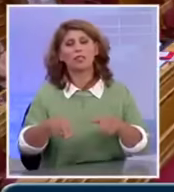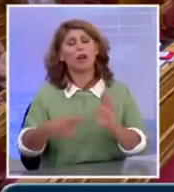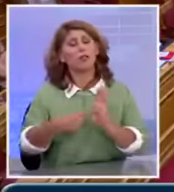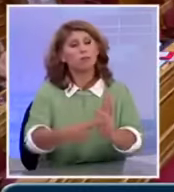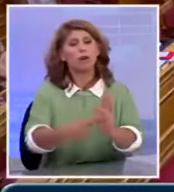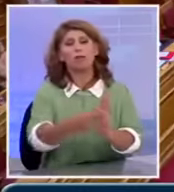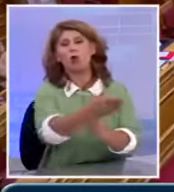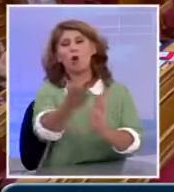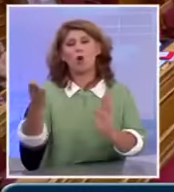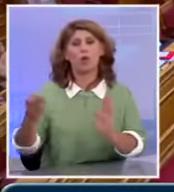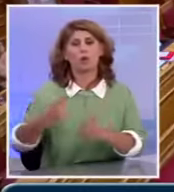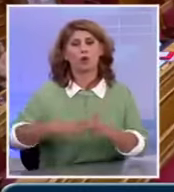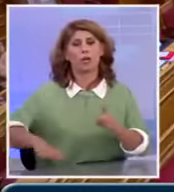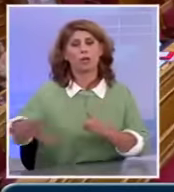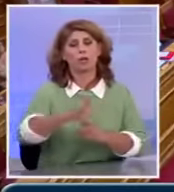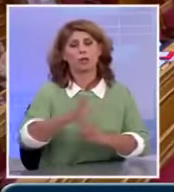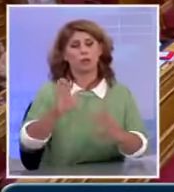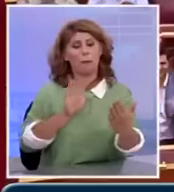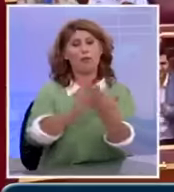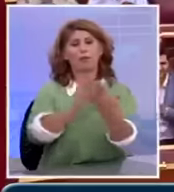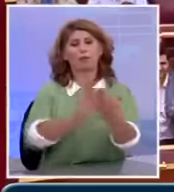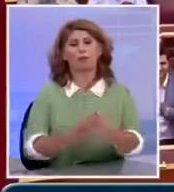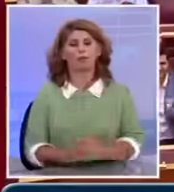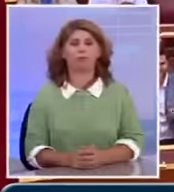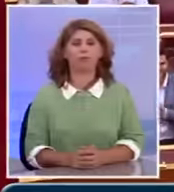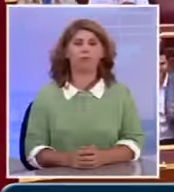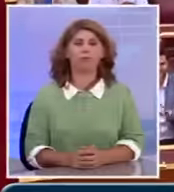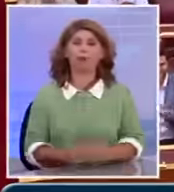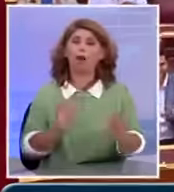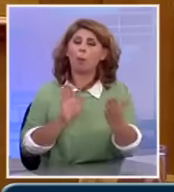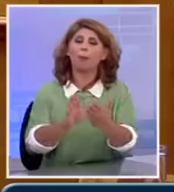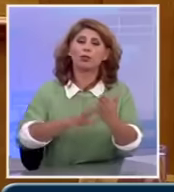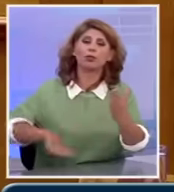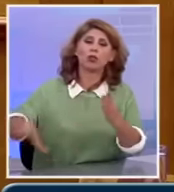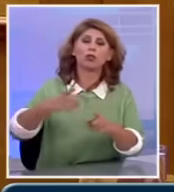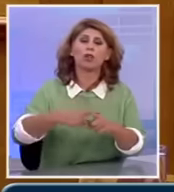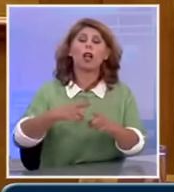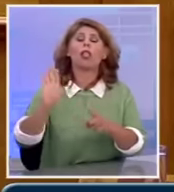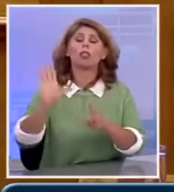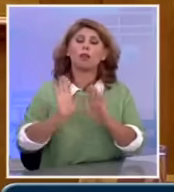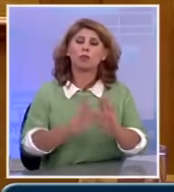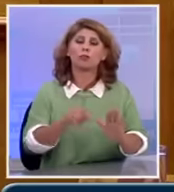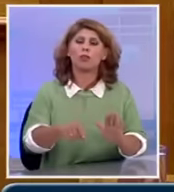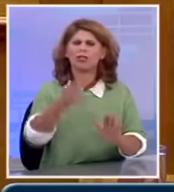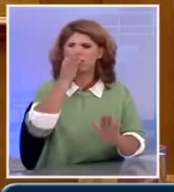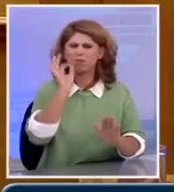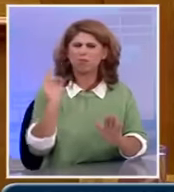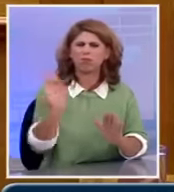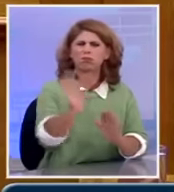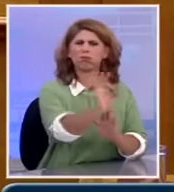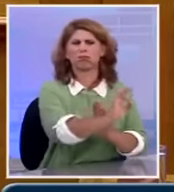στον ελληνικό λαό ενώπιος ενίων μπροστά στον ελληνικό λαό δεν θα αφήσουμε αυτή τη λάσπη στον